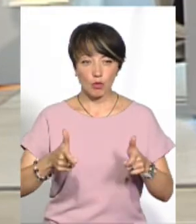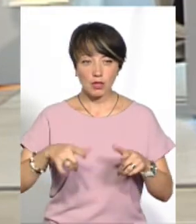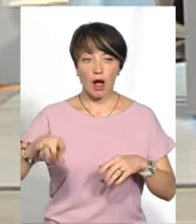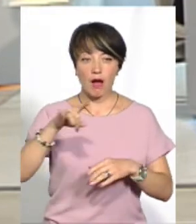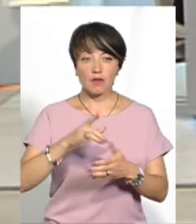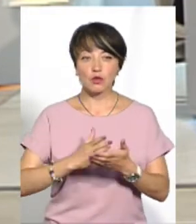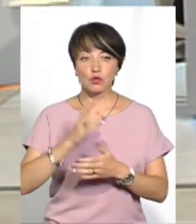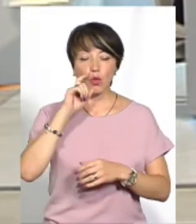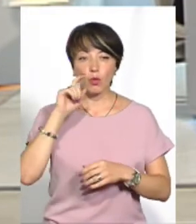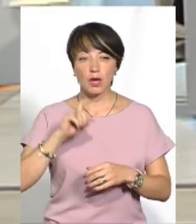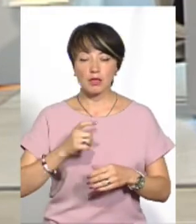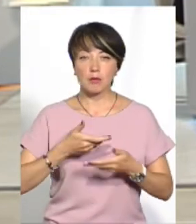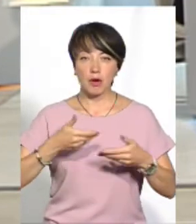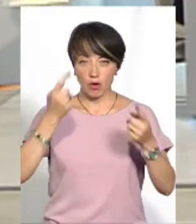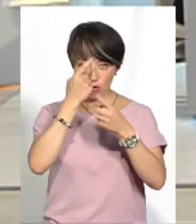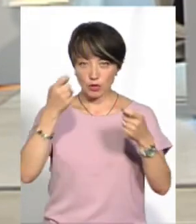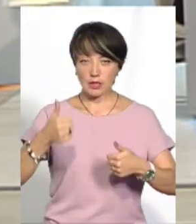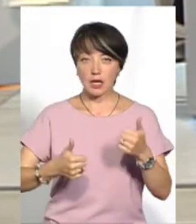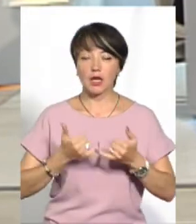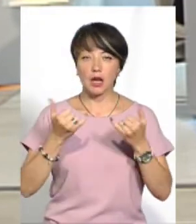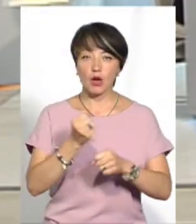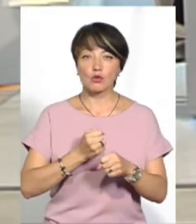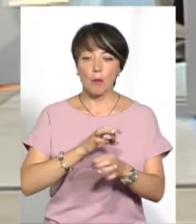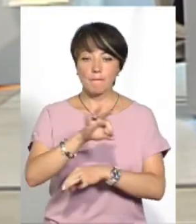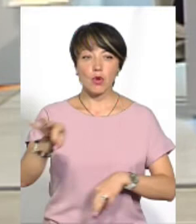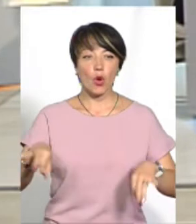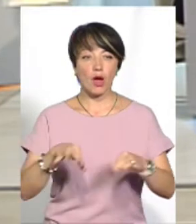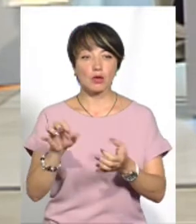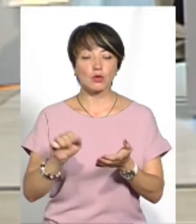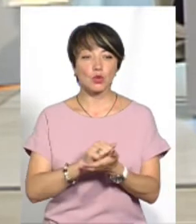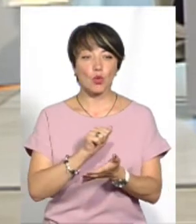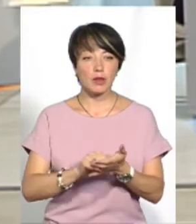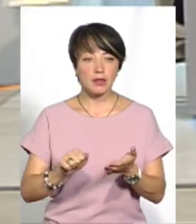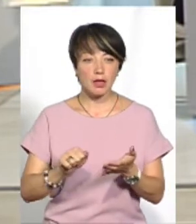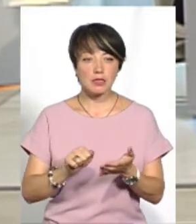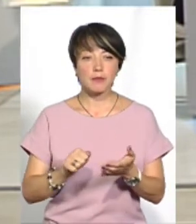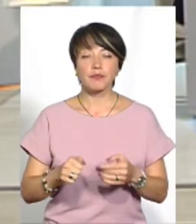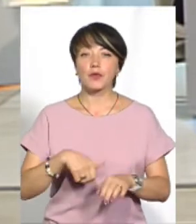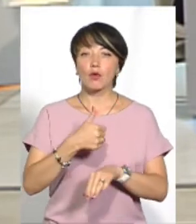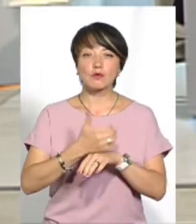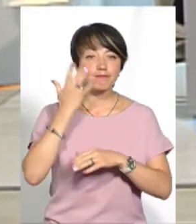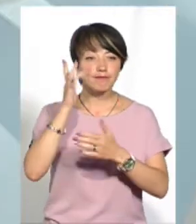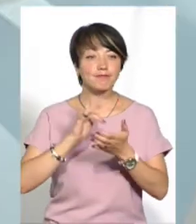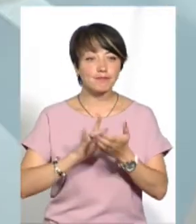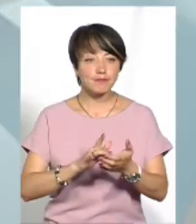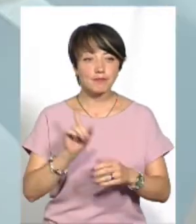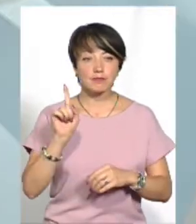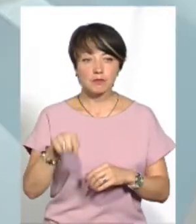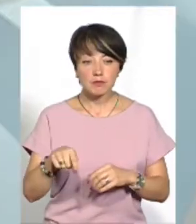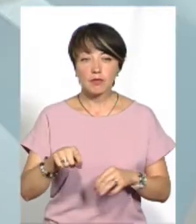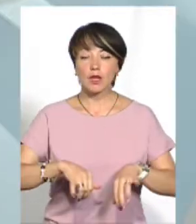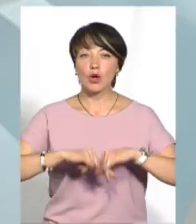України ми оголосимо тендер для розробки проектно-кошторисної документації, основна мета якої